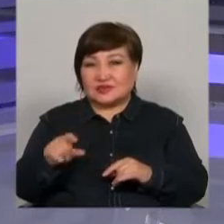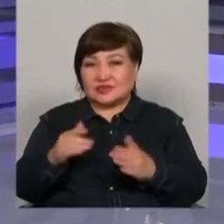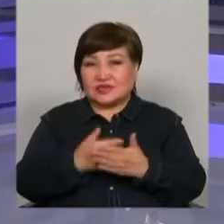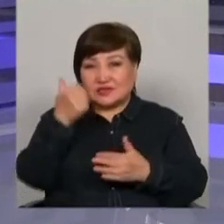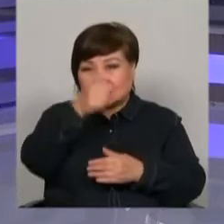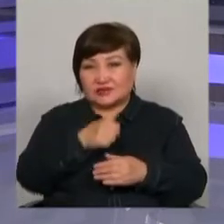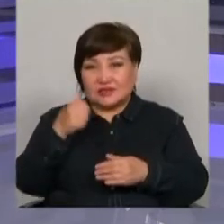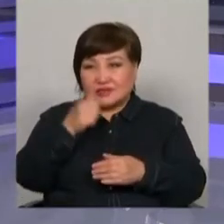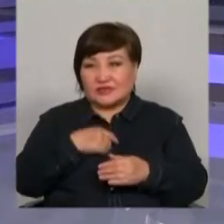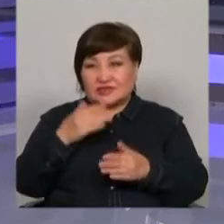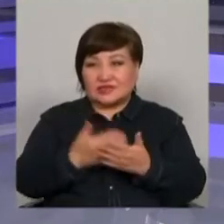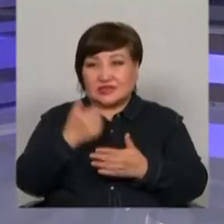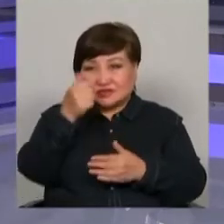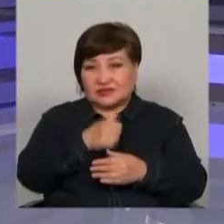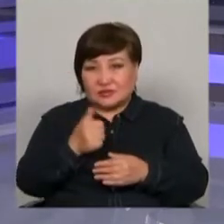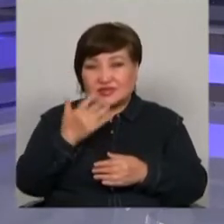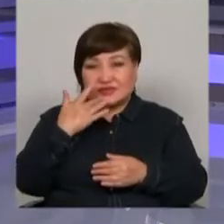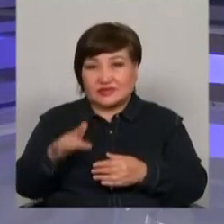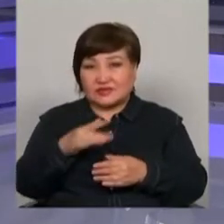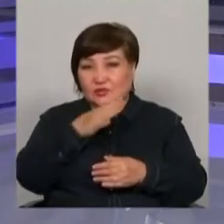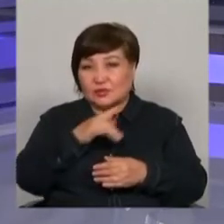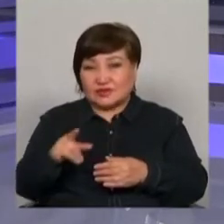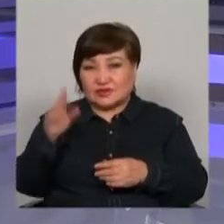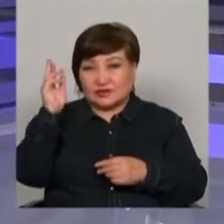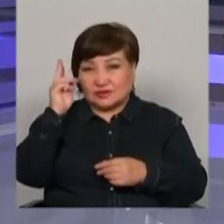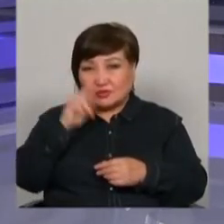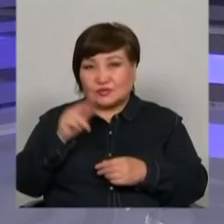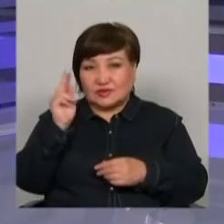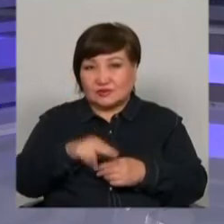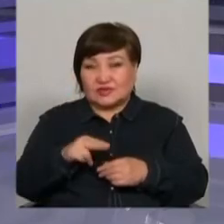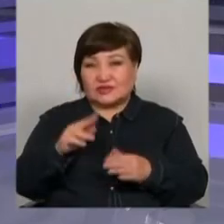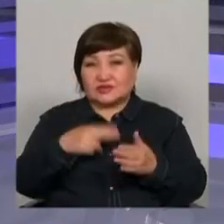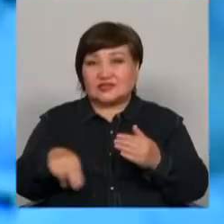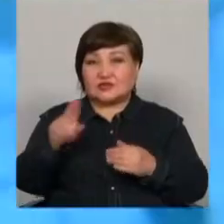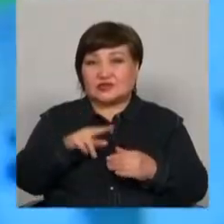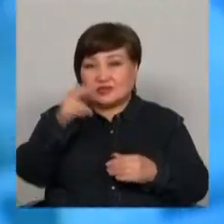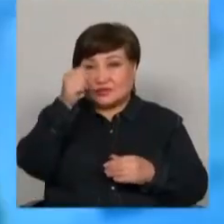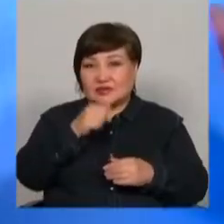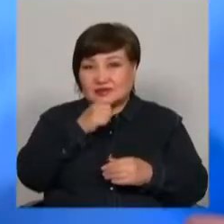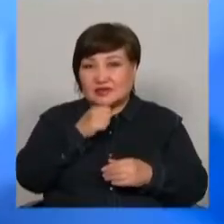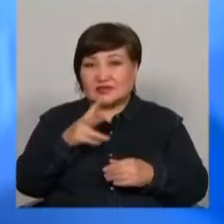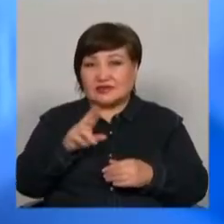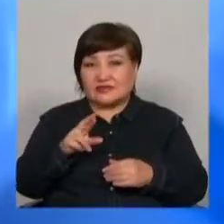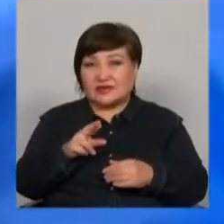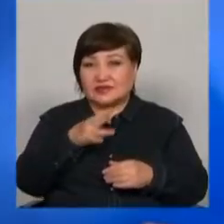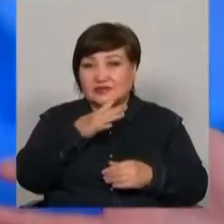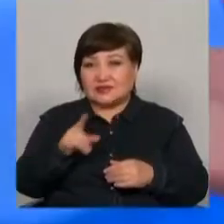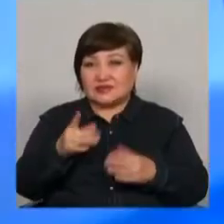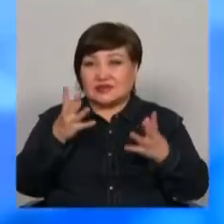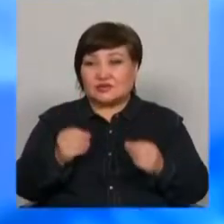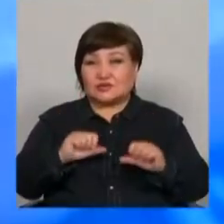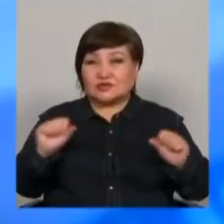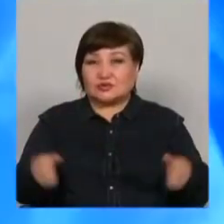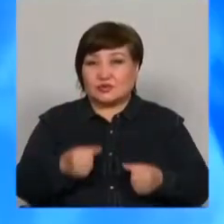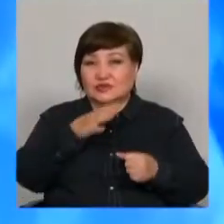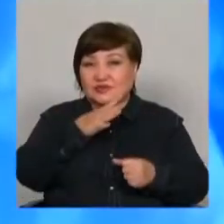кай кезде? Биз аны Совет үкмөтүнөн үйрөнүп калганбыз. Жаңа жыл желтоксан айы бүтөт, январь айы басталган кезде. Күн суук кезде. Иә, күн суук кезде халыктар